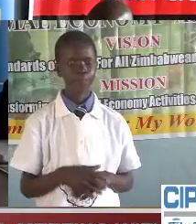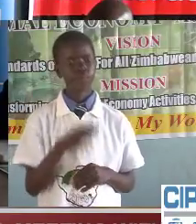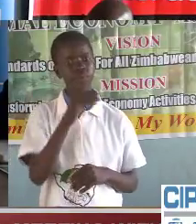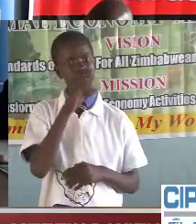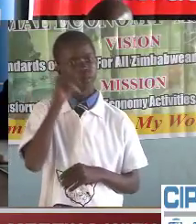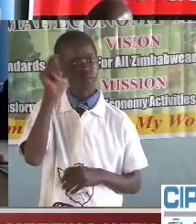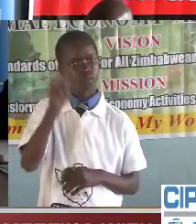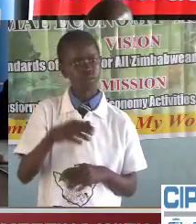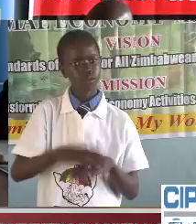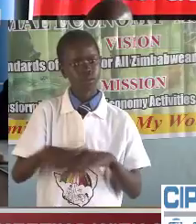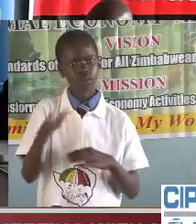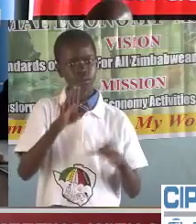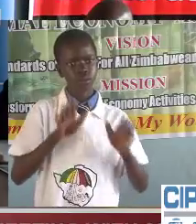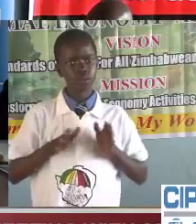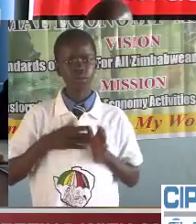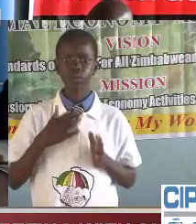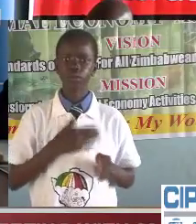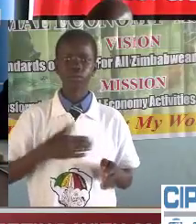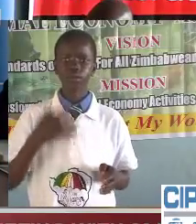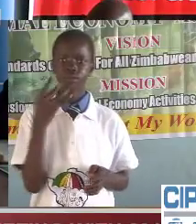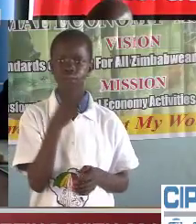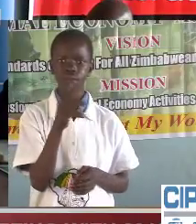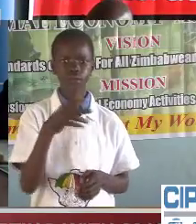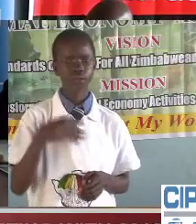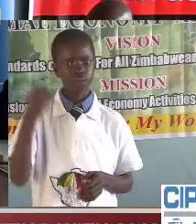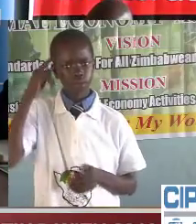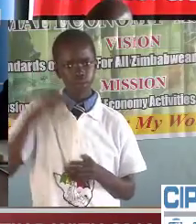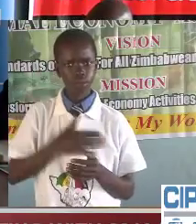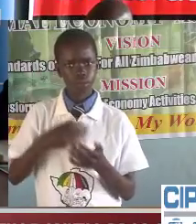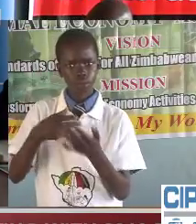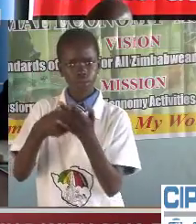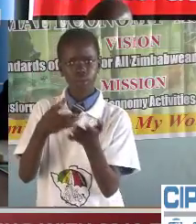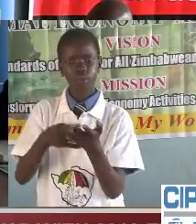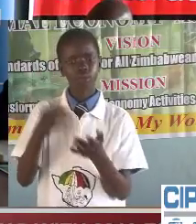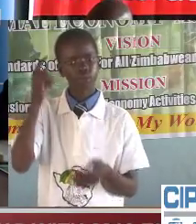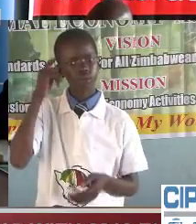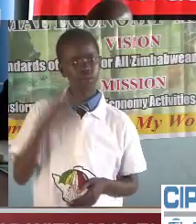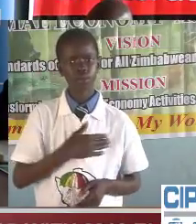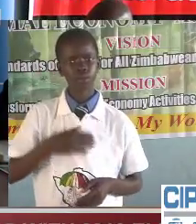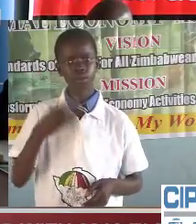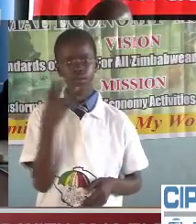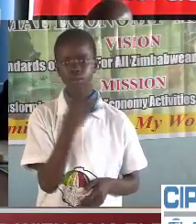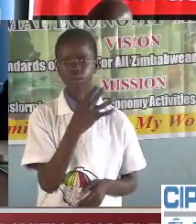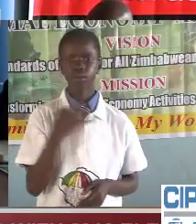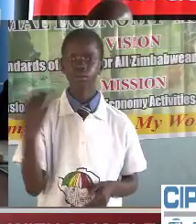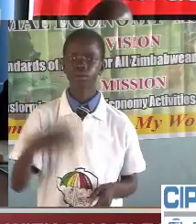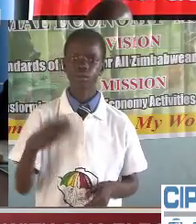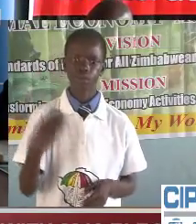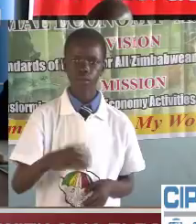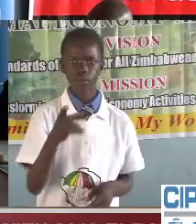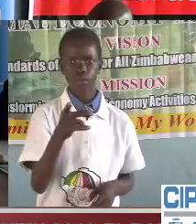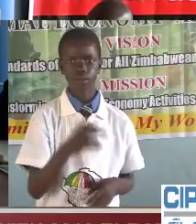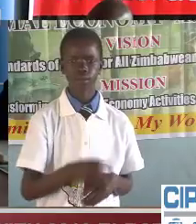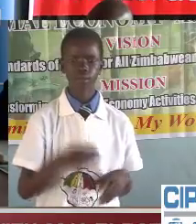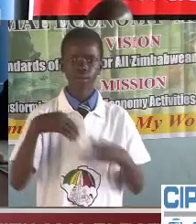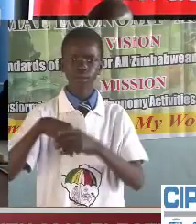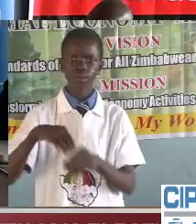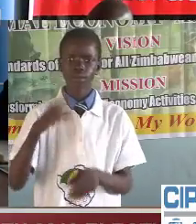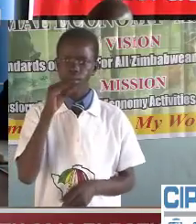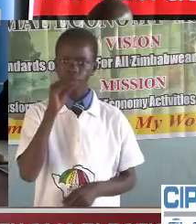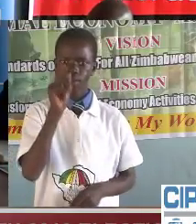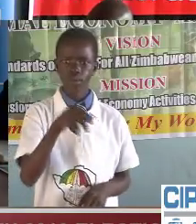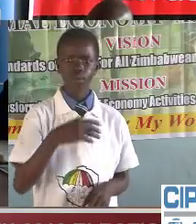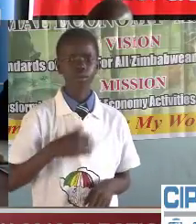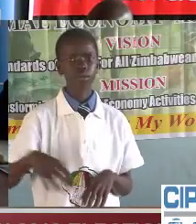kanzo inoda mari, mvura inofanira kuti ibhadharwe, ndio chokwadi kuti tiwane mvura yakachena. Tinoda kuti inonzi right yacho